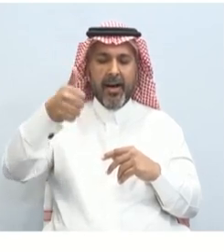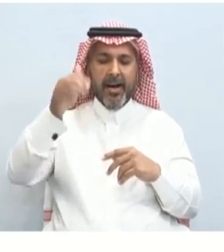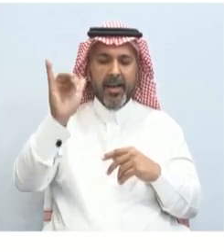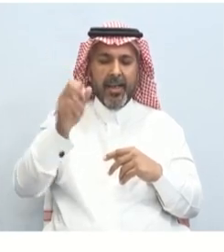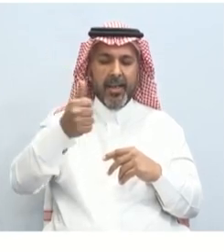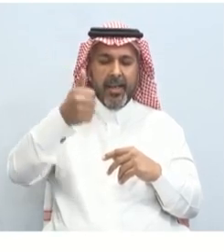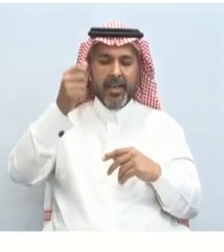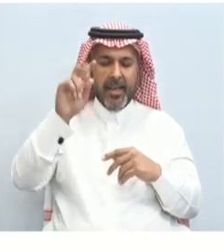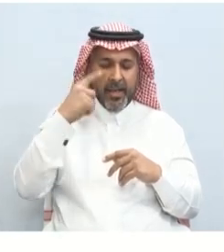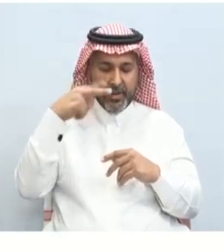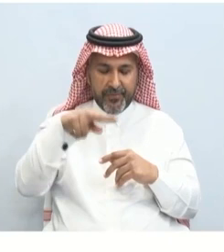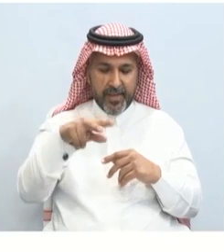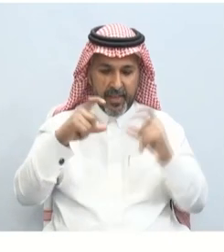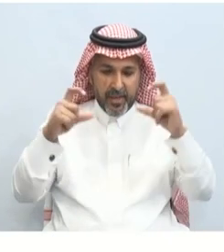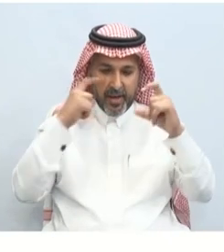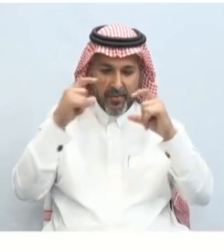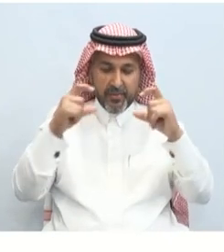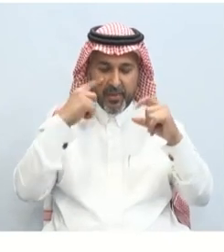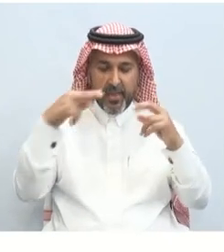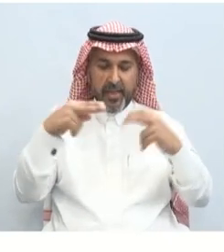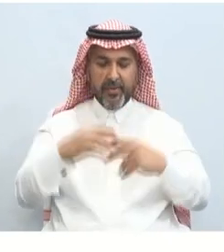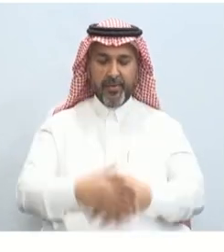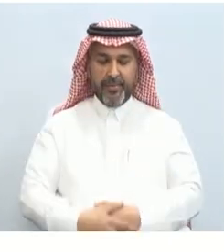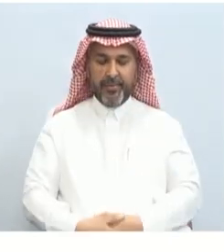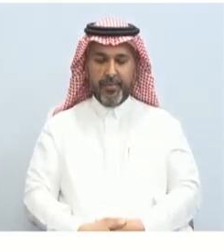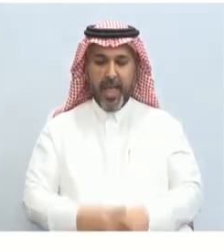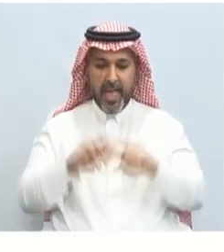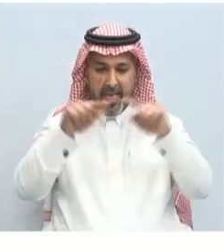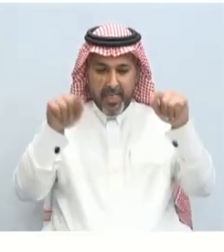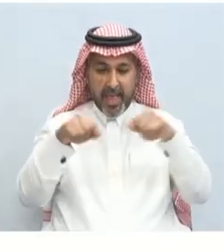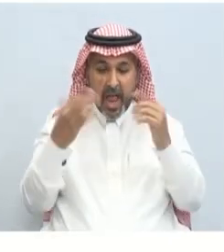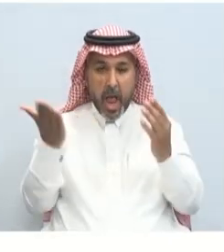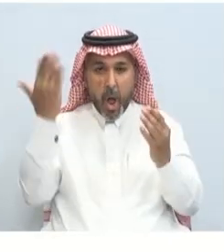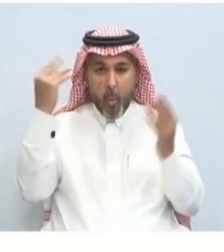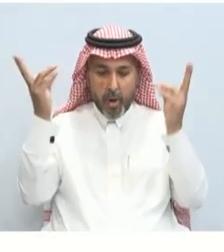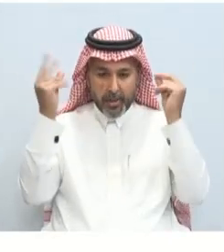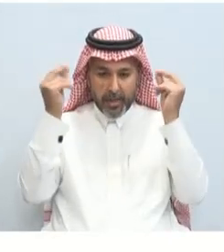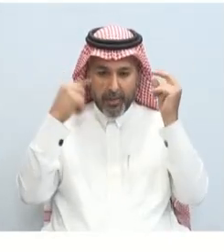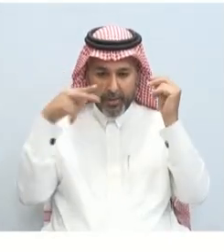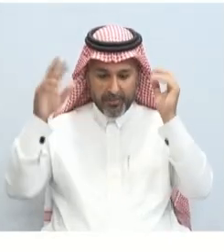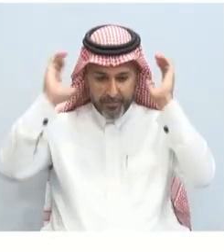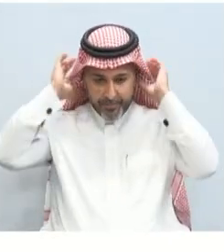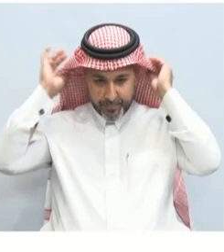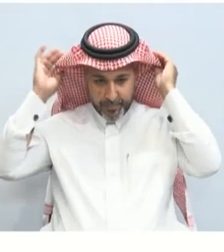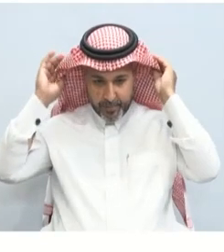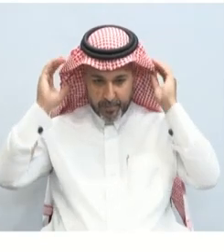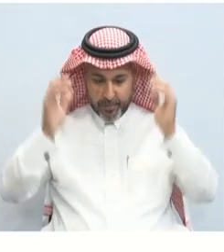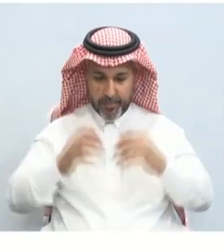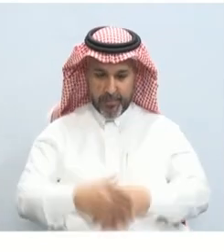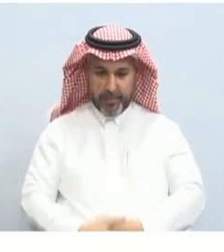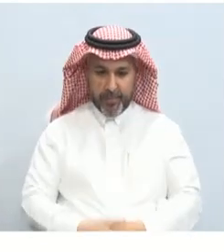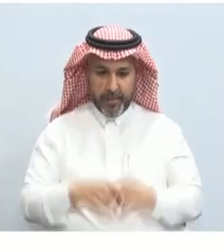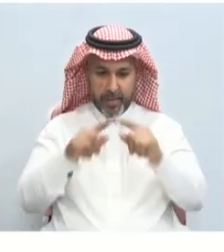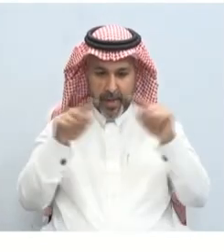اكثر هذا هو مربع تقابل القضايا الذي تعلمناه في الدروس السابقه هذا المربع